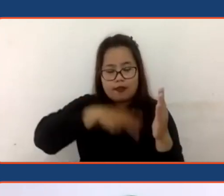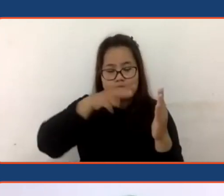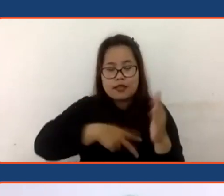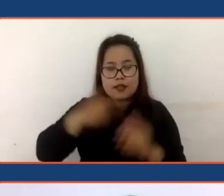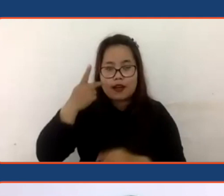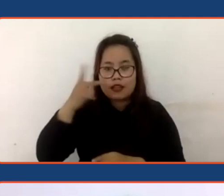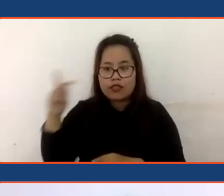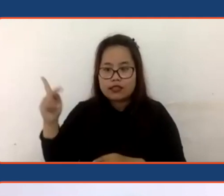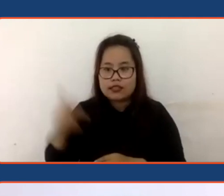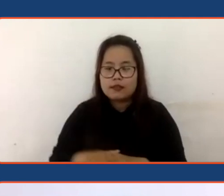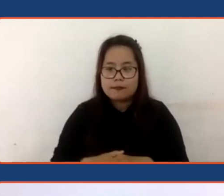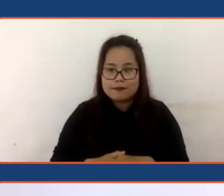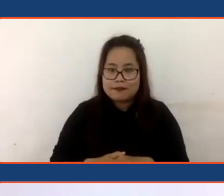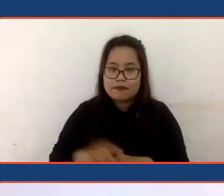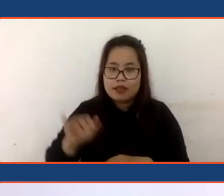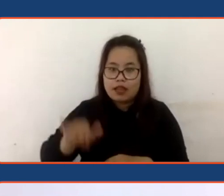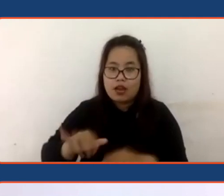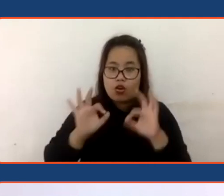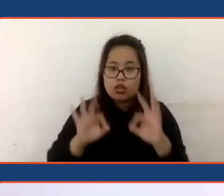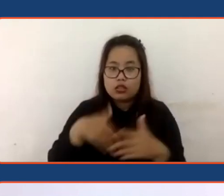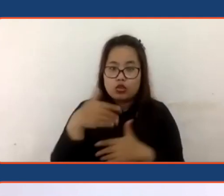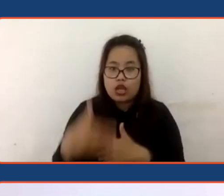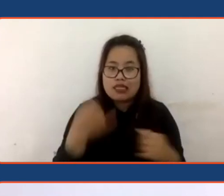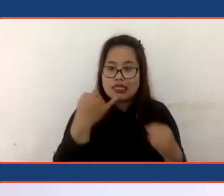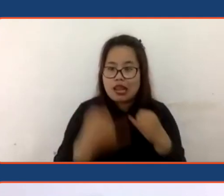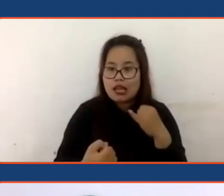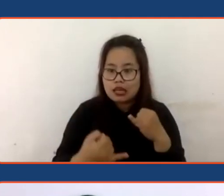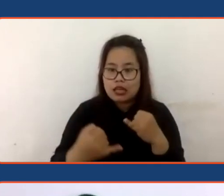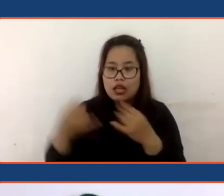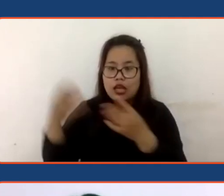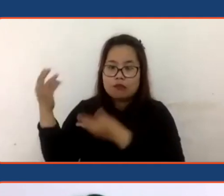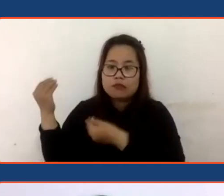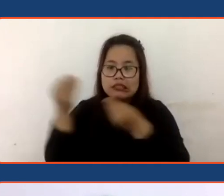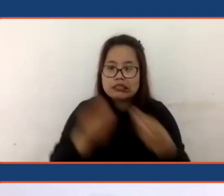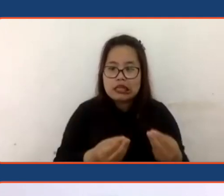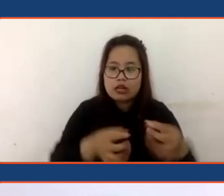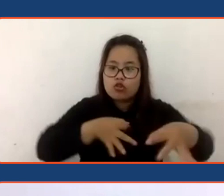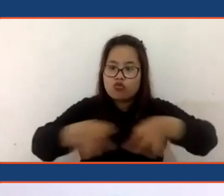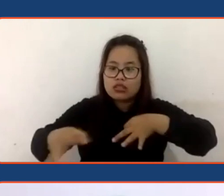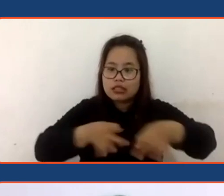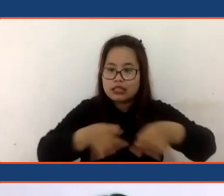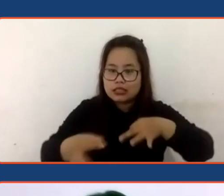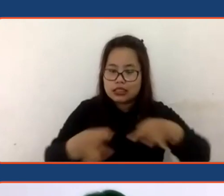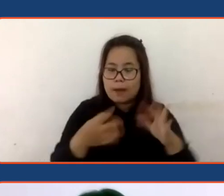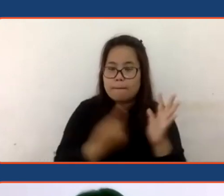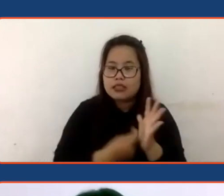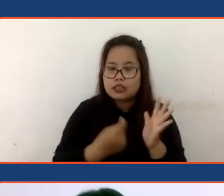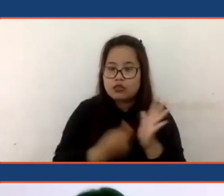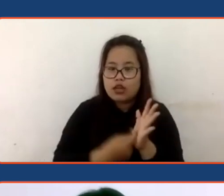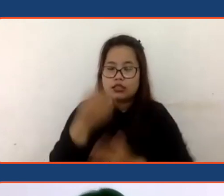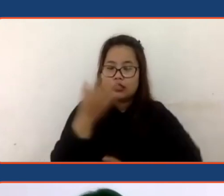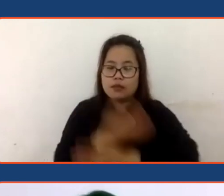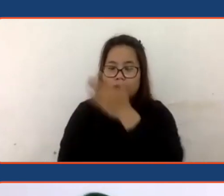nya lalu yang terakhir kalo untuk menyediakan I atau memfasilitasi mahasiswa penyandang disabilitas untuk